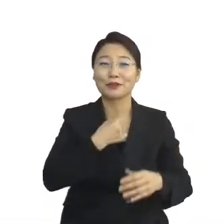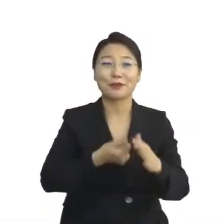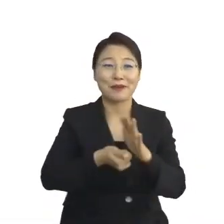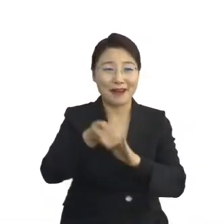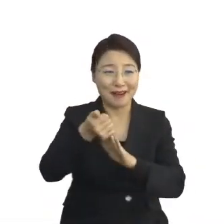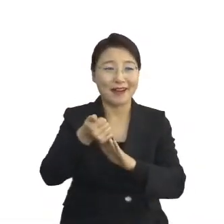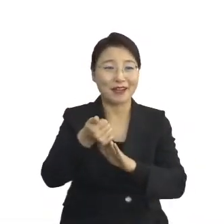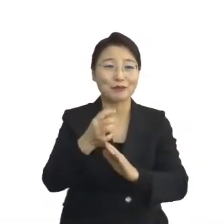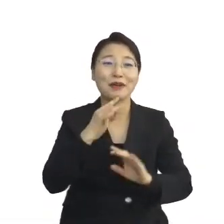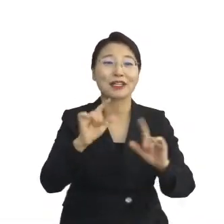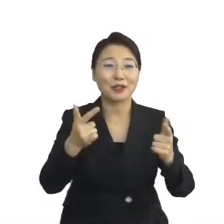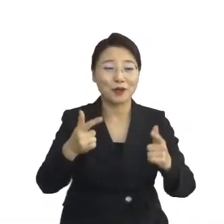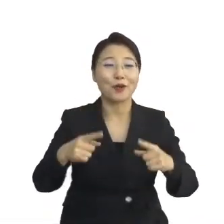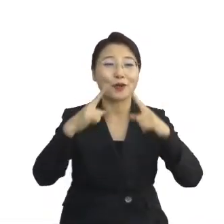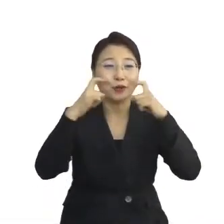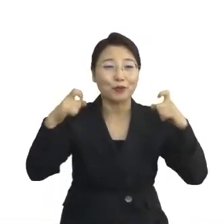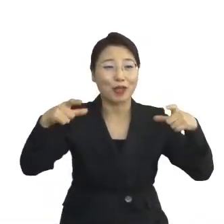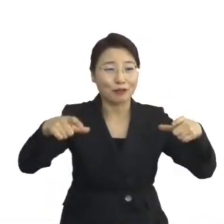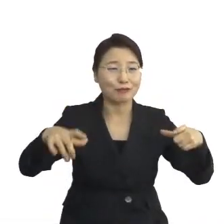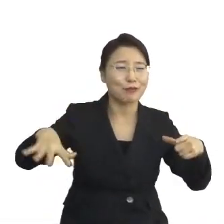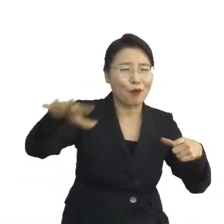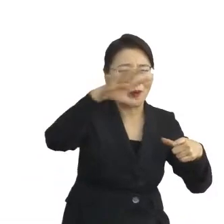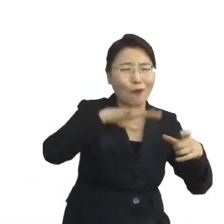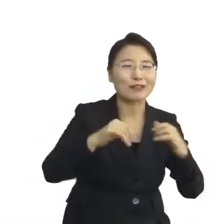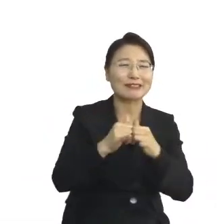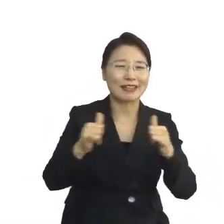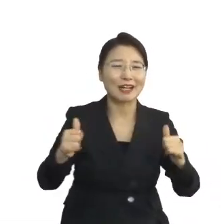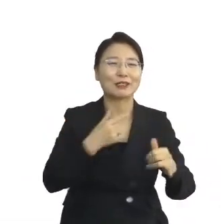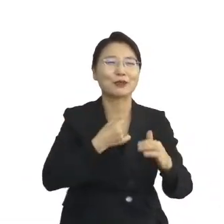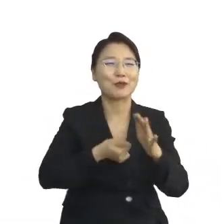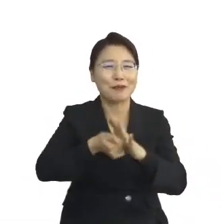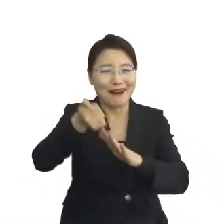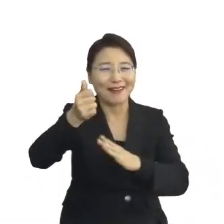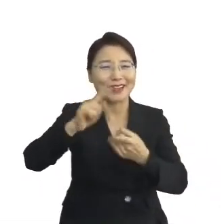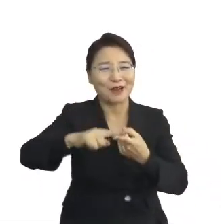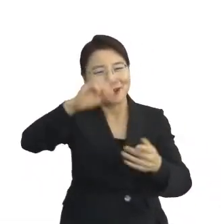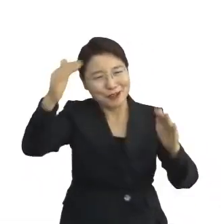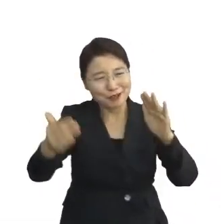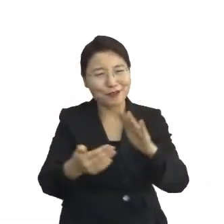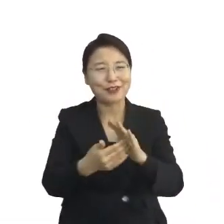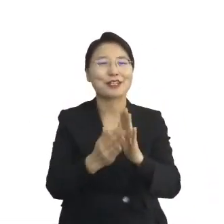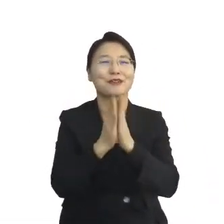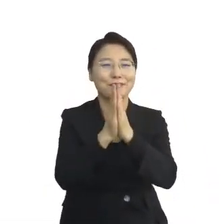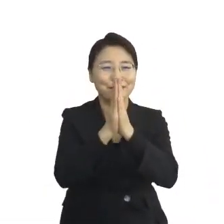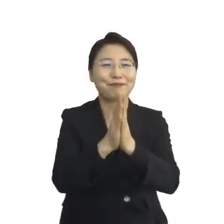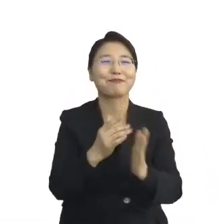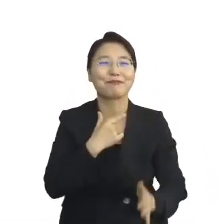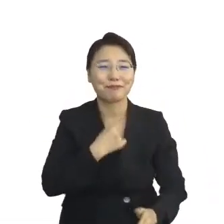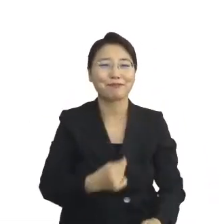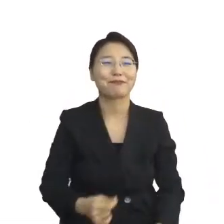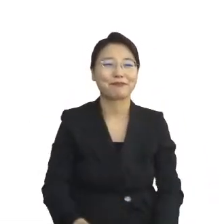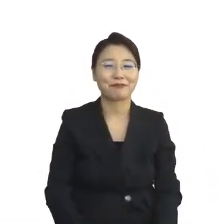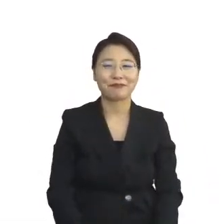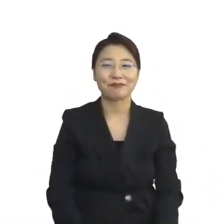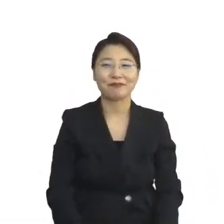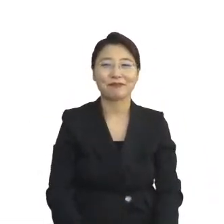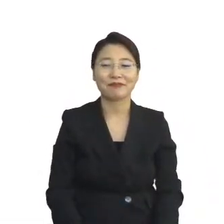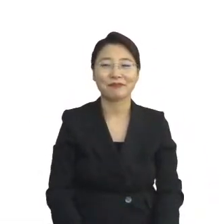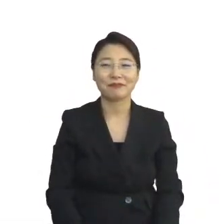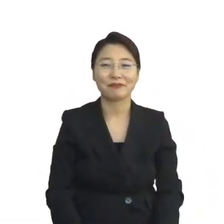나아가서 우리 동대문 구민 모두의 소망이 이루어지는 그런 한 해가 되기를 기원하겠습니다.